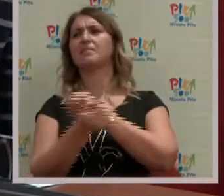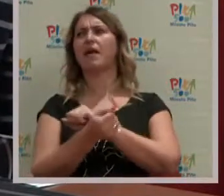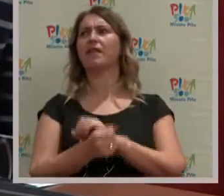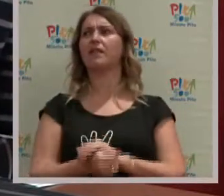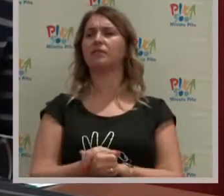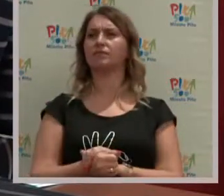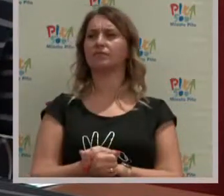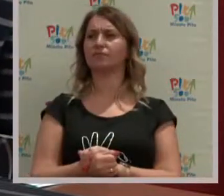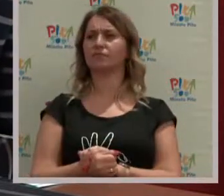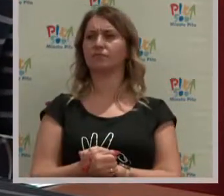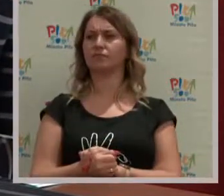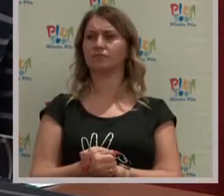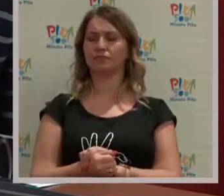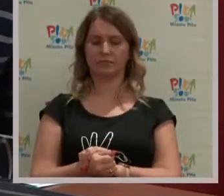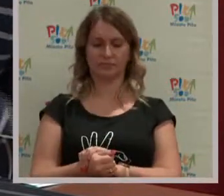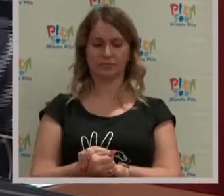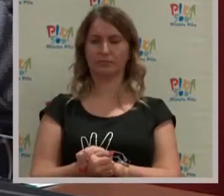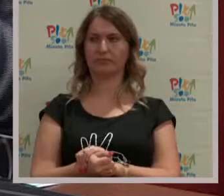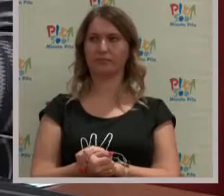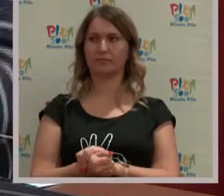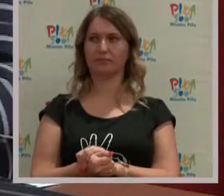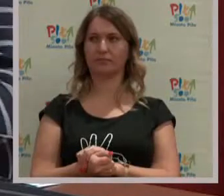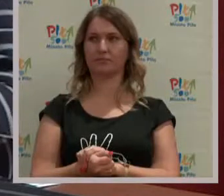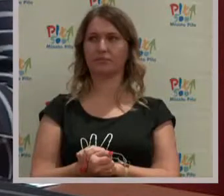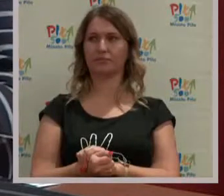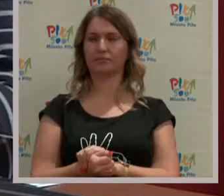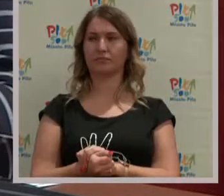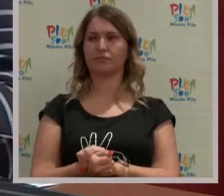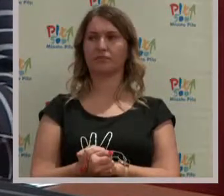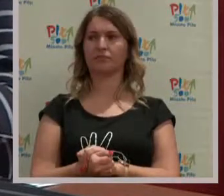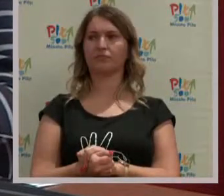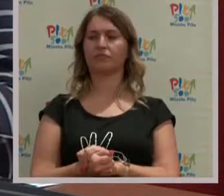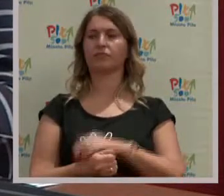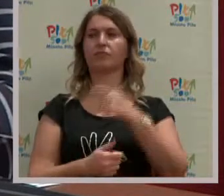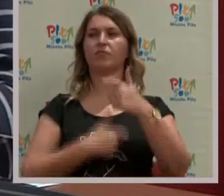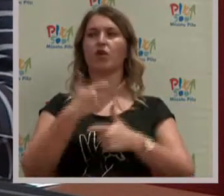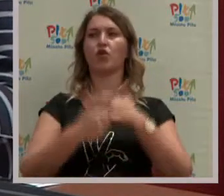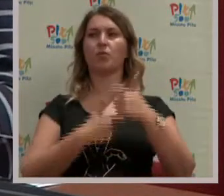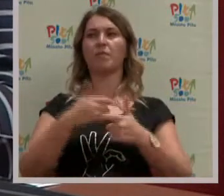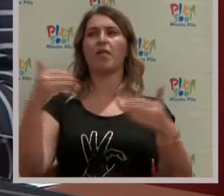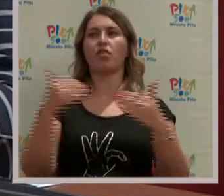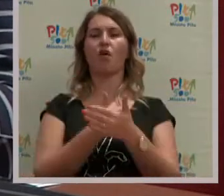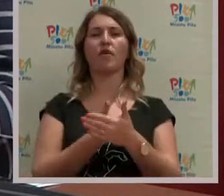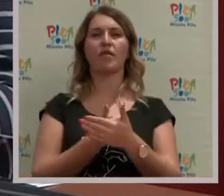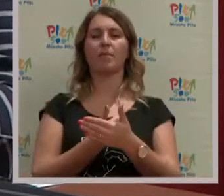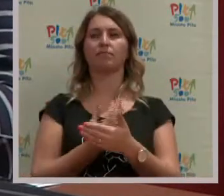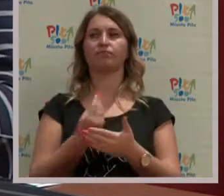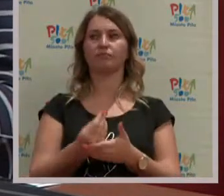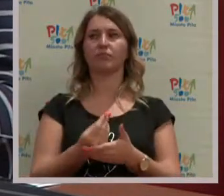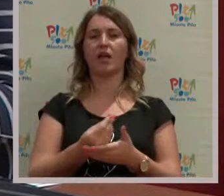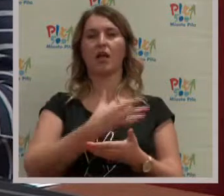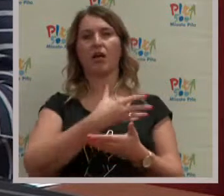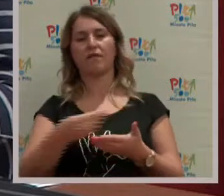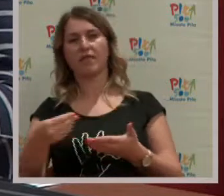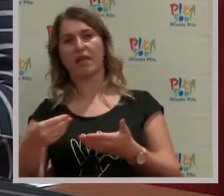przedsięwzięć które wpisujemy do wieloletniej prozy finansowej oczywiście aktualizujemy wartości globalne w zakresie dochodów i